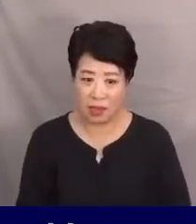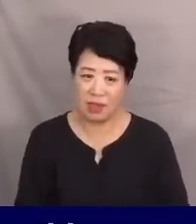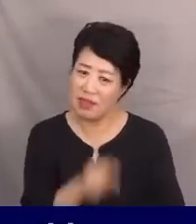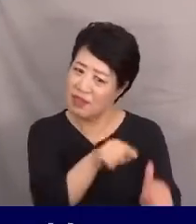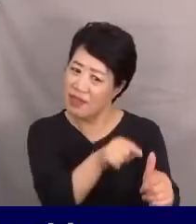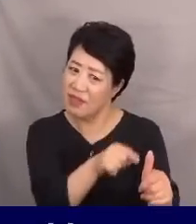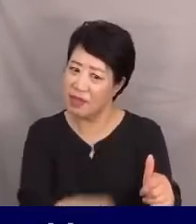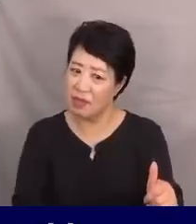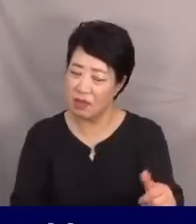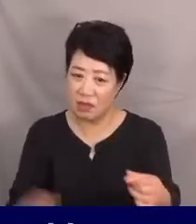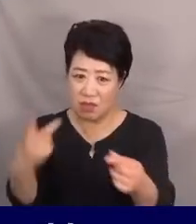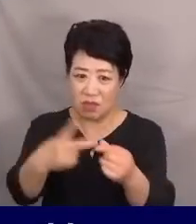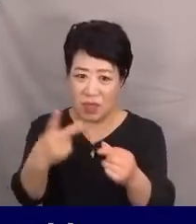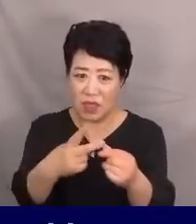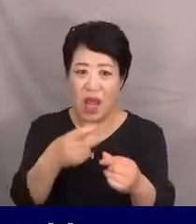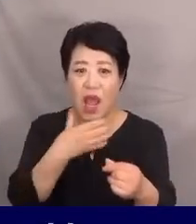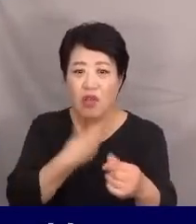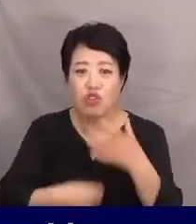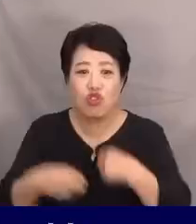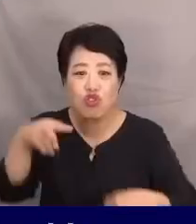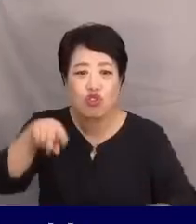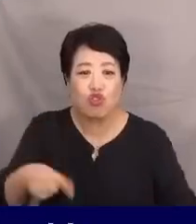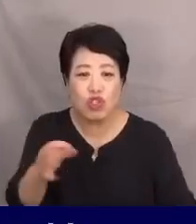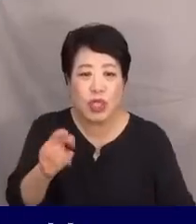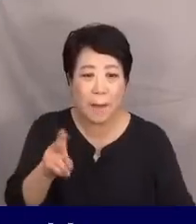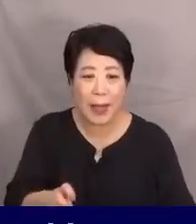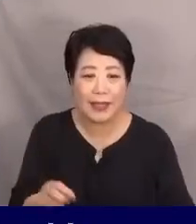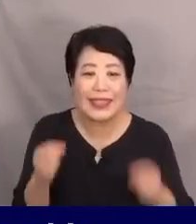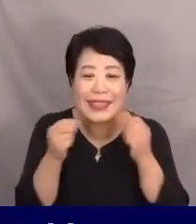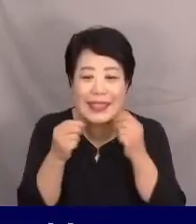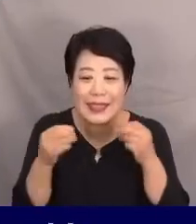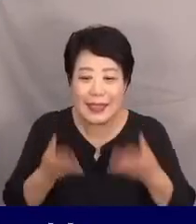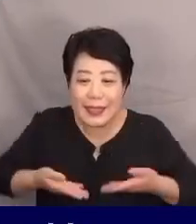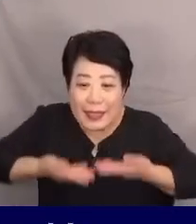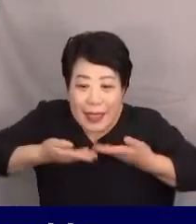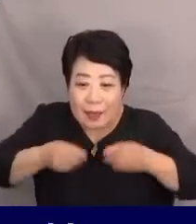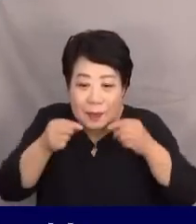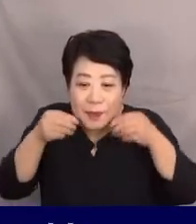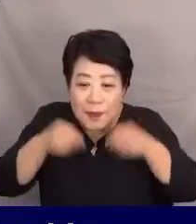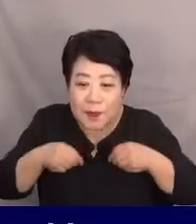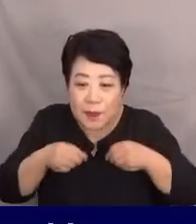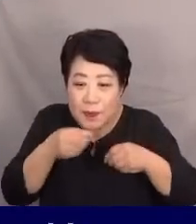두 번째 수염, 짧은 수염입니다.